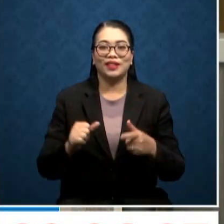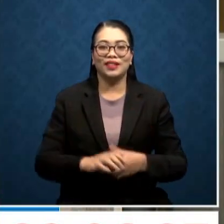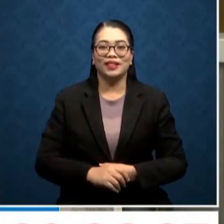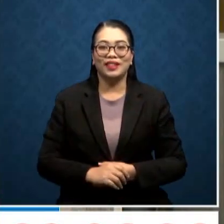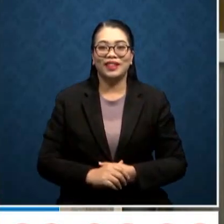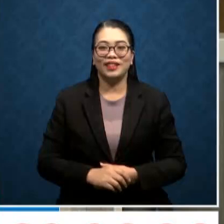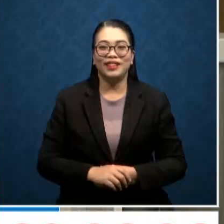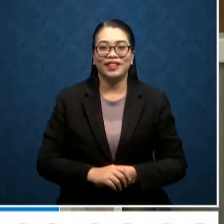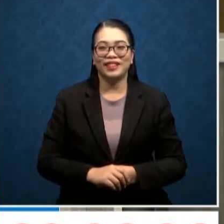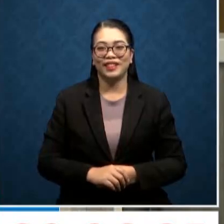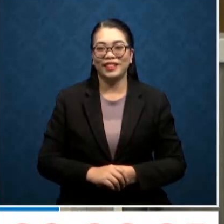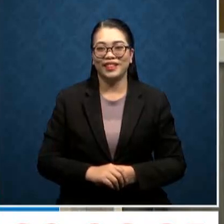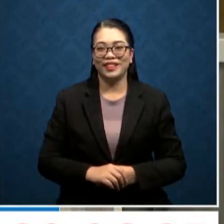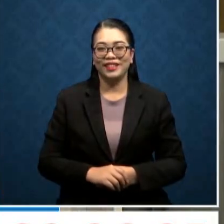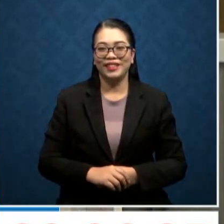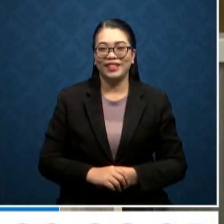ญครับ